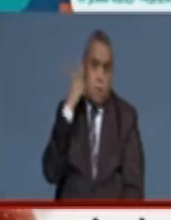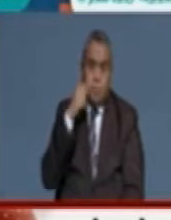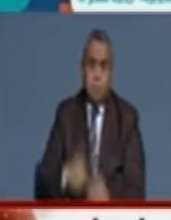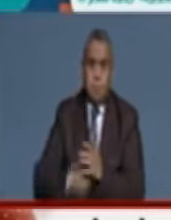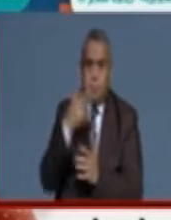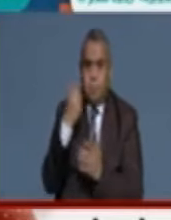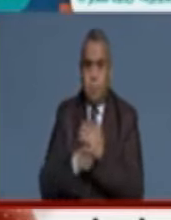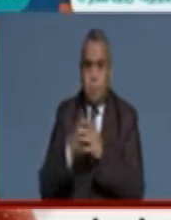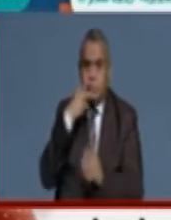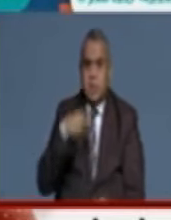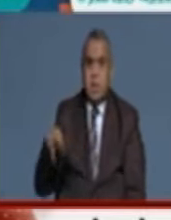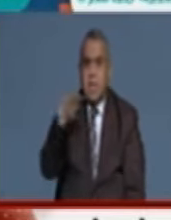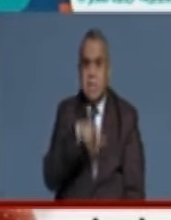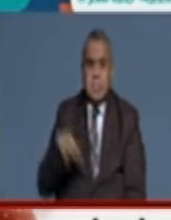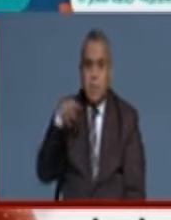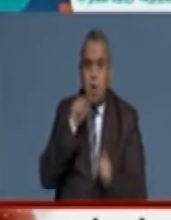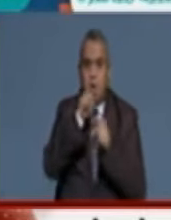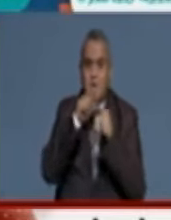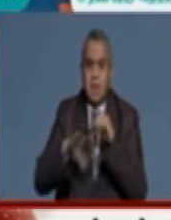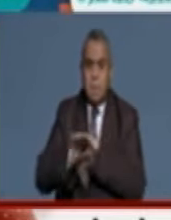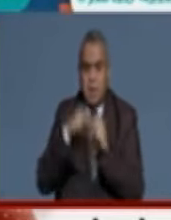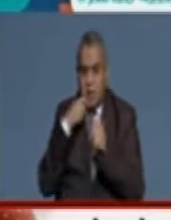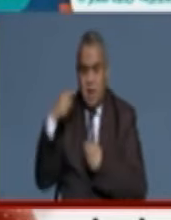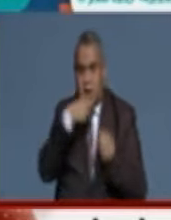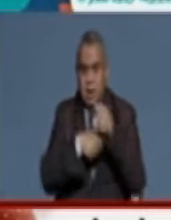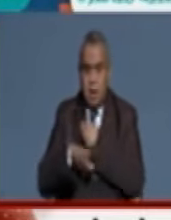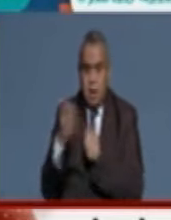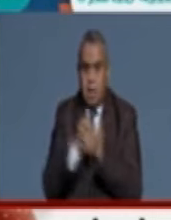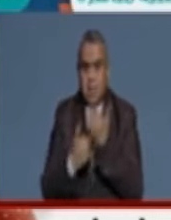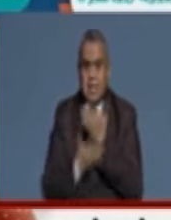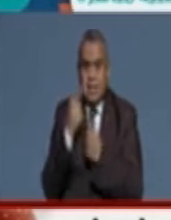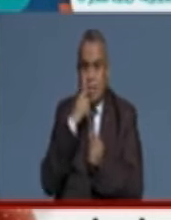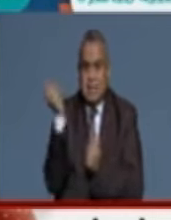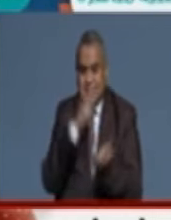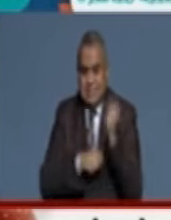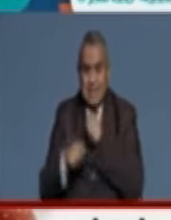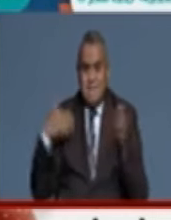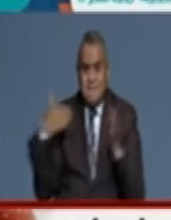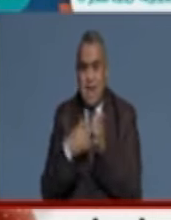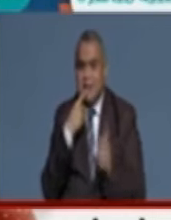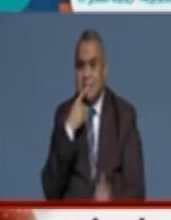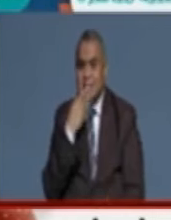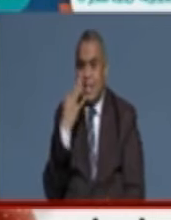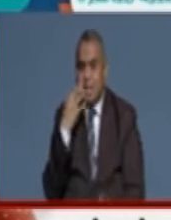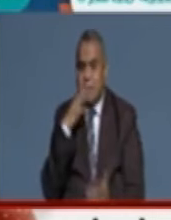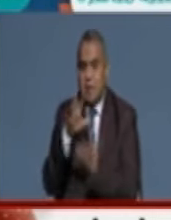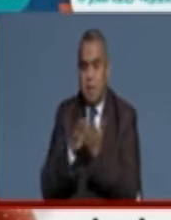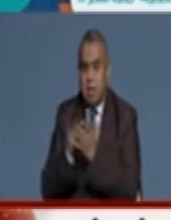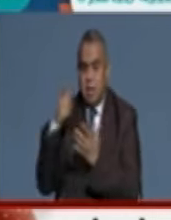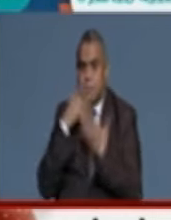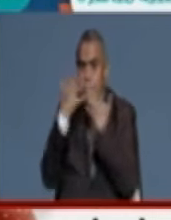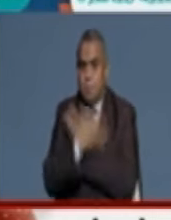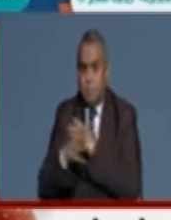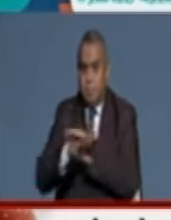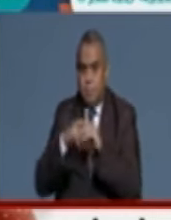بيمثل 28% من حجم الاستثمارات اللي اتضخت في القطاع الصناعي في آخر 3 سنين. ابدأ بتمول مشروعاتها عن طريق